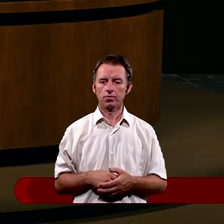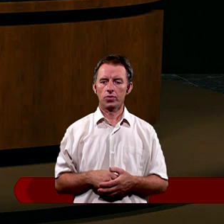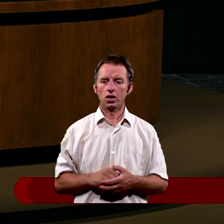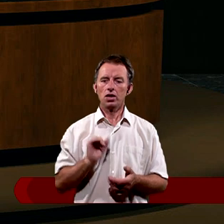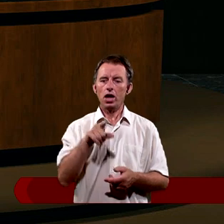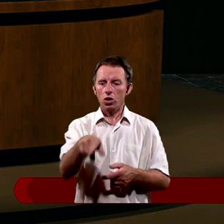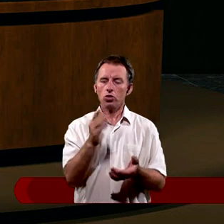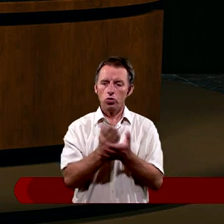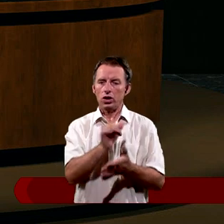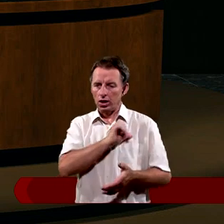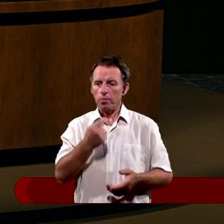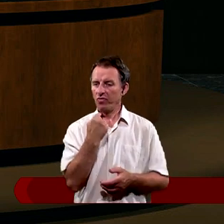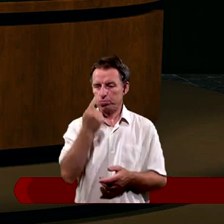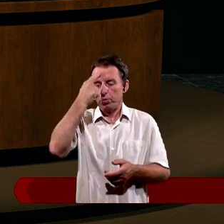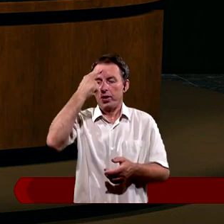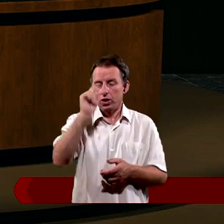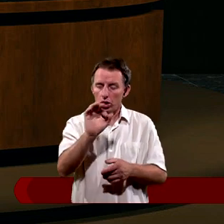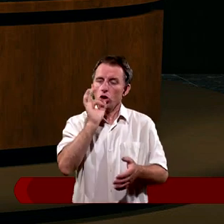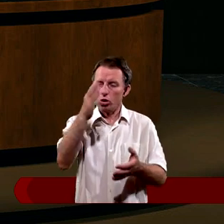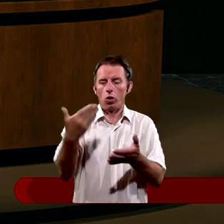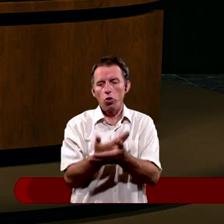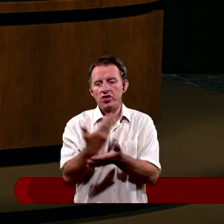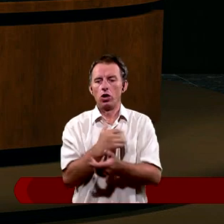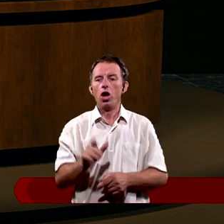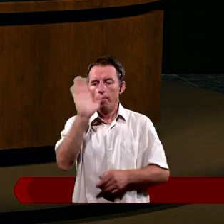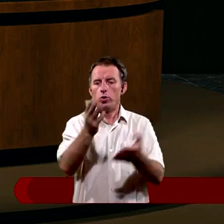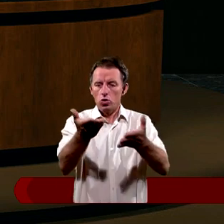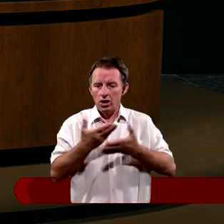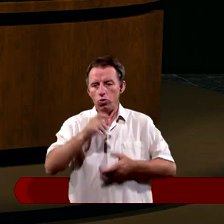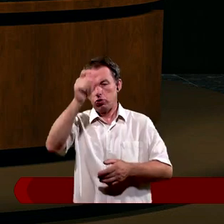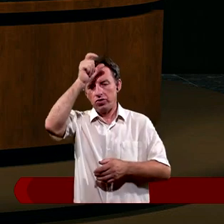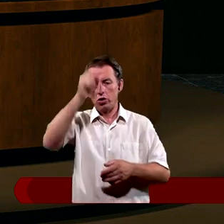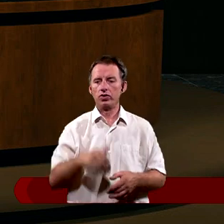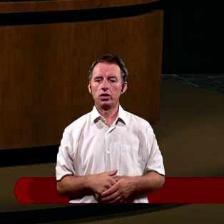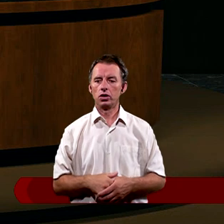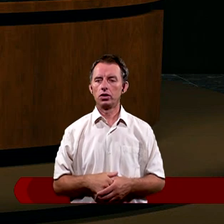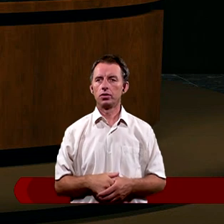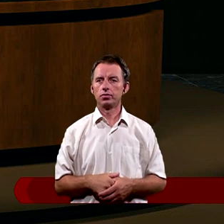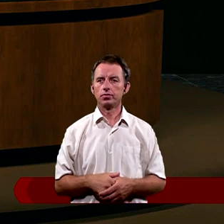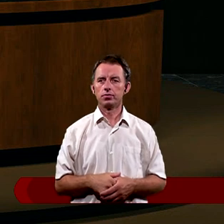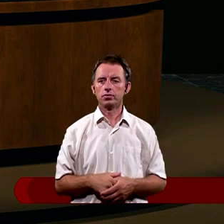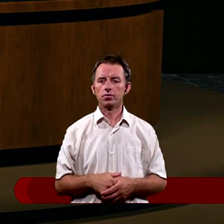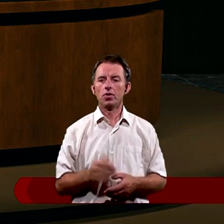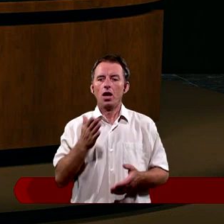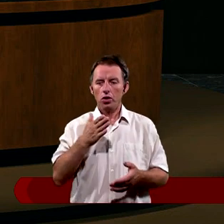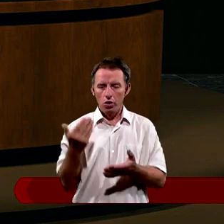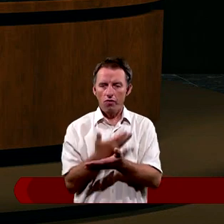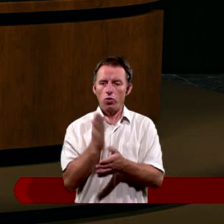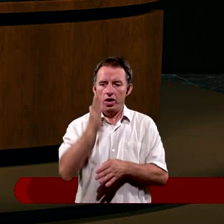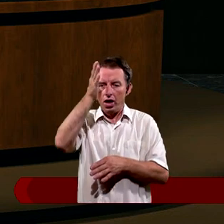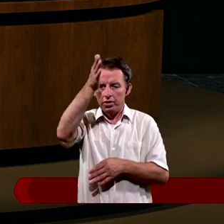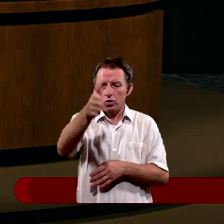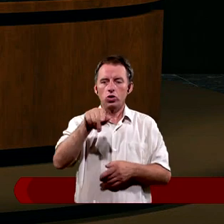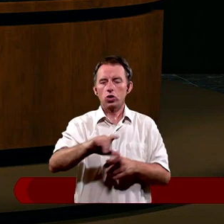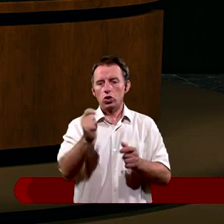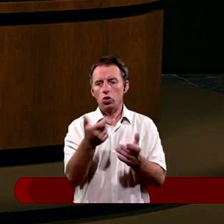No, jak sam wspomniałeś, no dobrą nowiną, którą Bóg daje człowiekowi i daje mu nadzieję, że to,